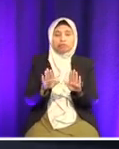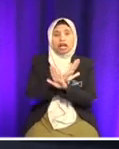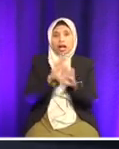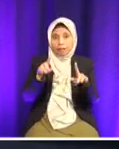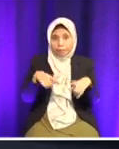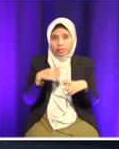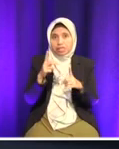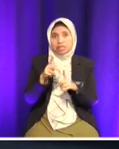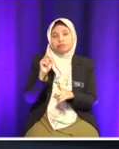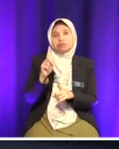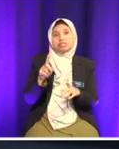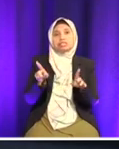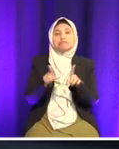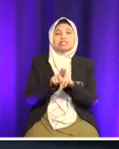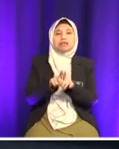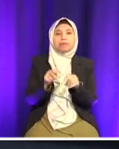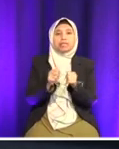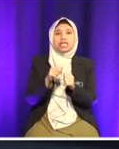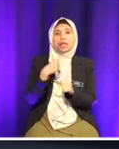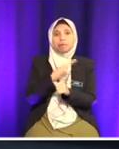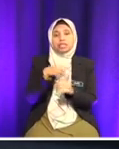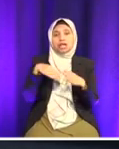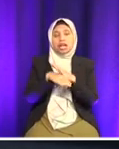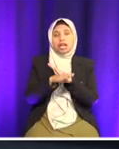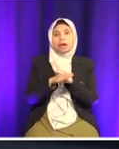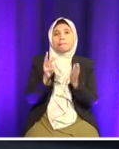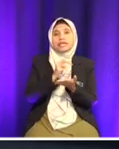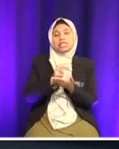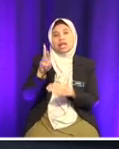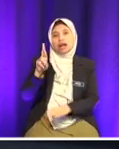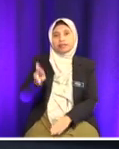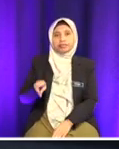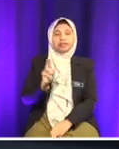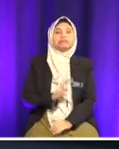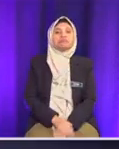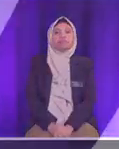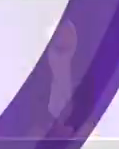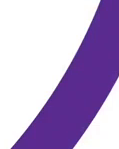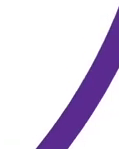kemana-mana teruskan bersama dengan kami pastinya dalam menengah rendah